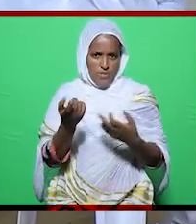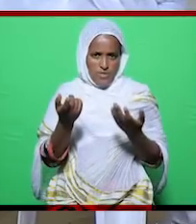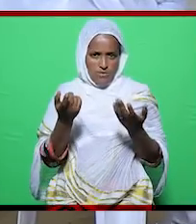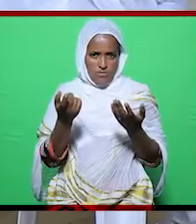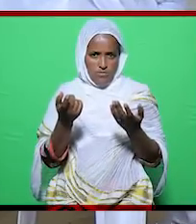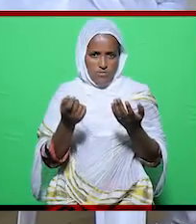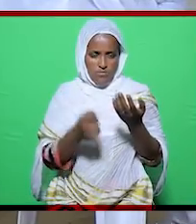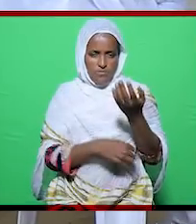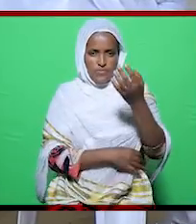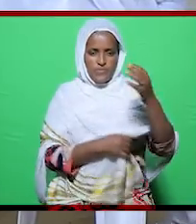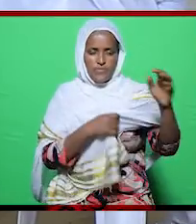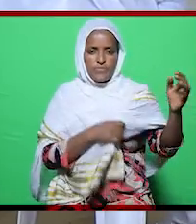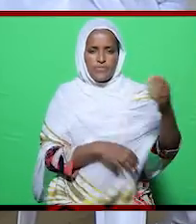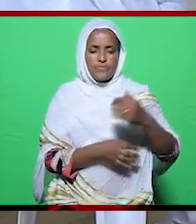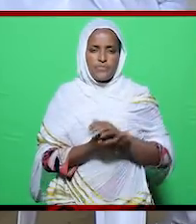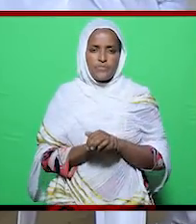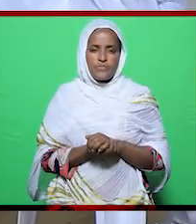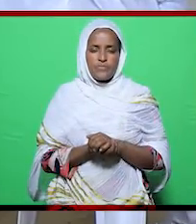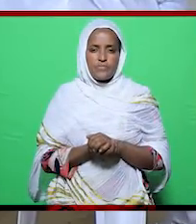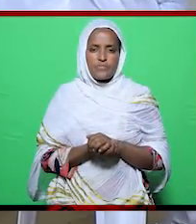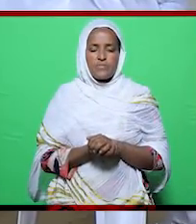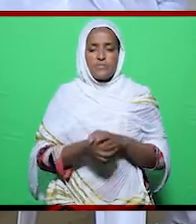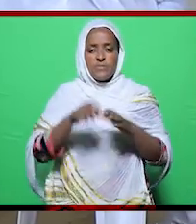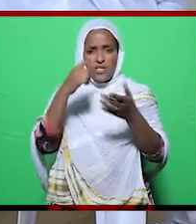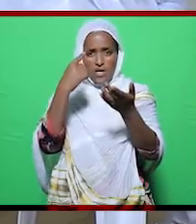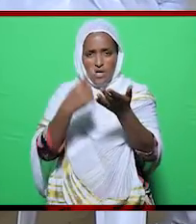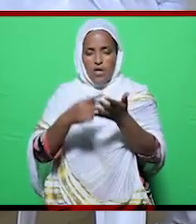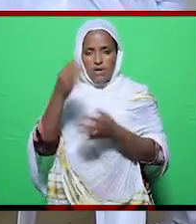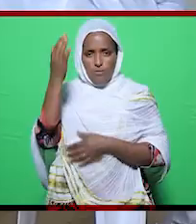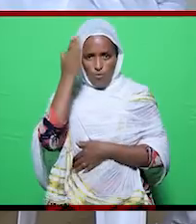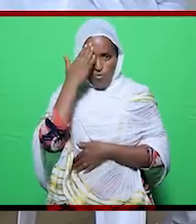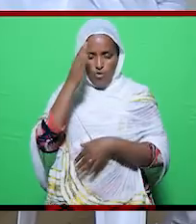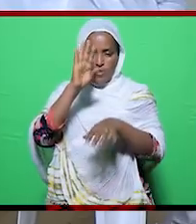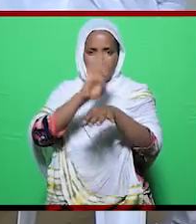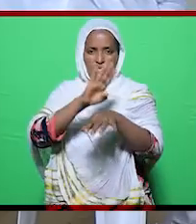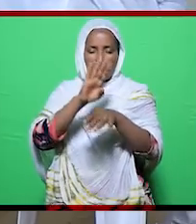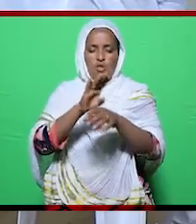በሥዕል ምንፍቅና ይተላለፋል። ይህን ማወቅ መቻል አለብን።